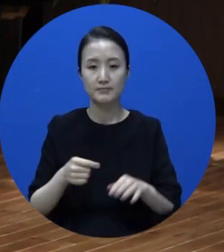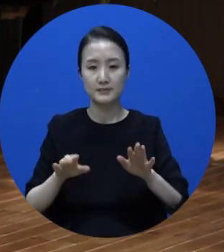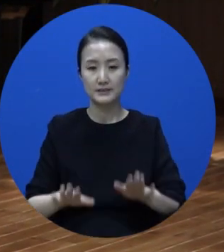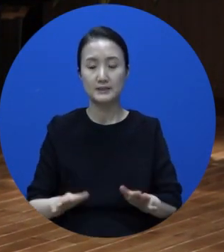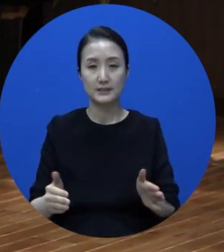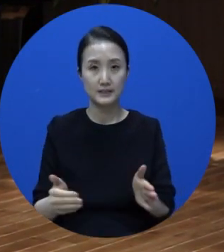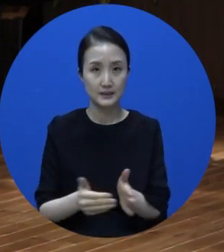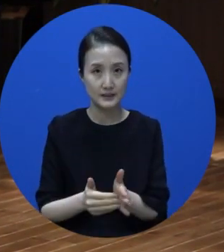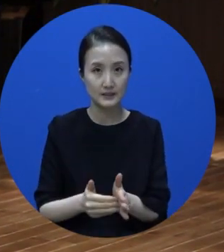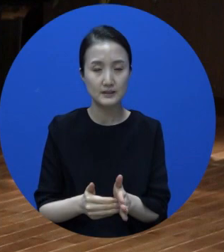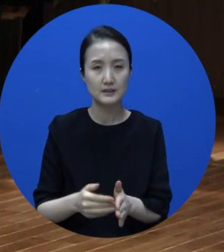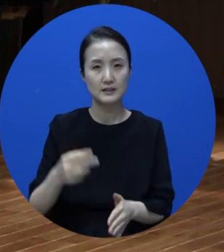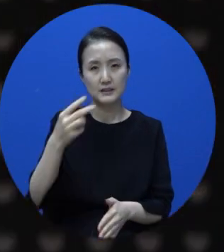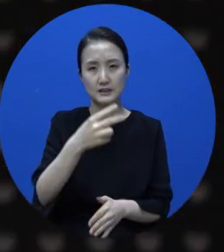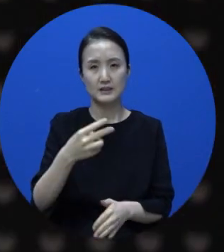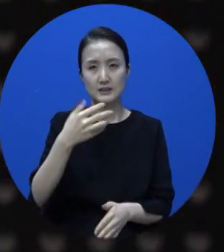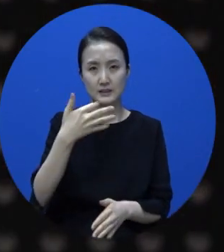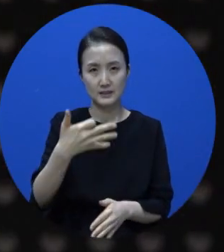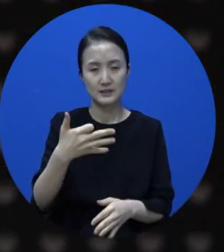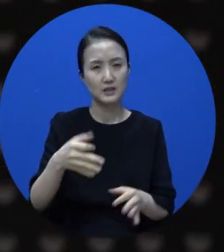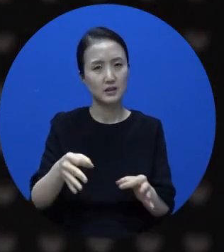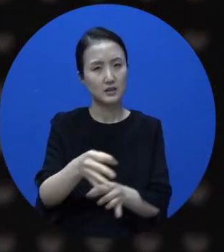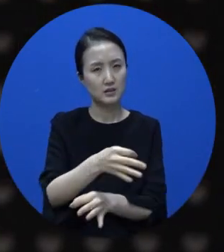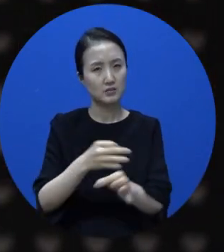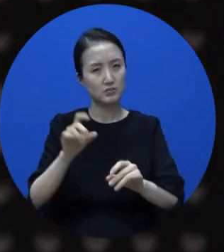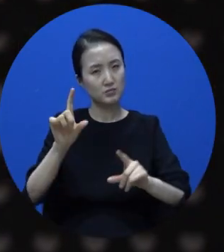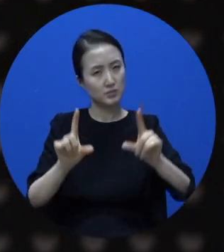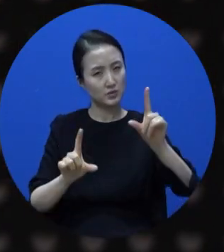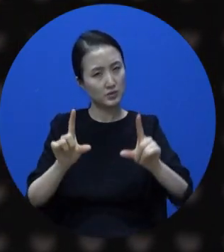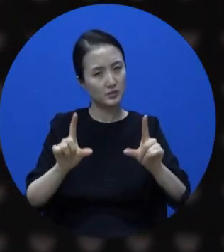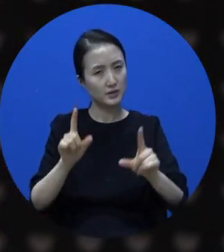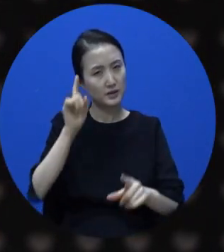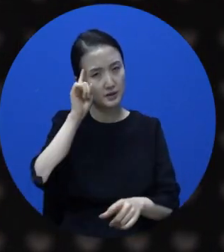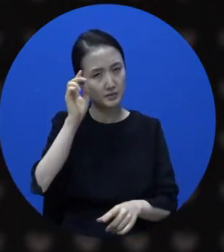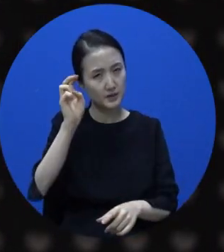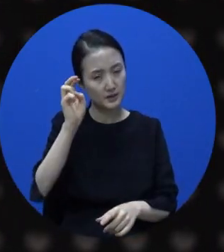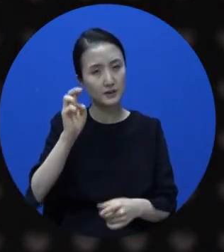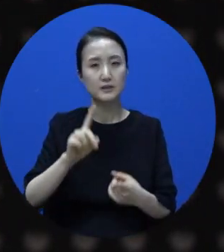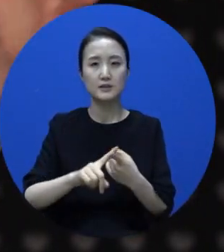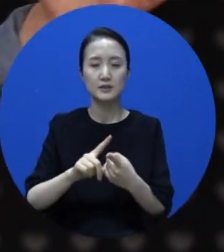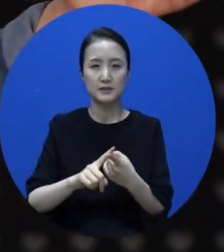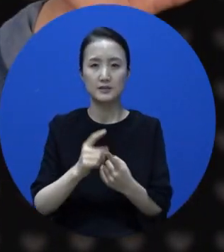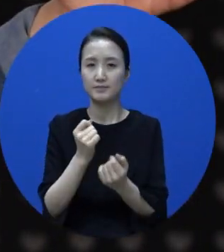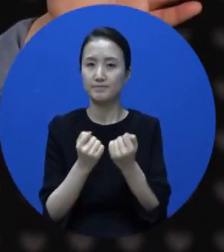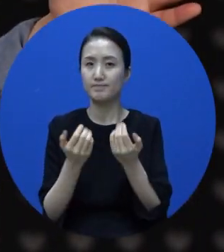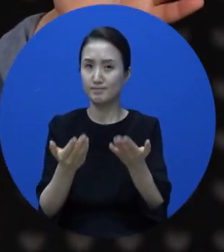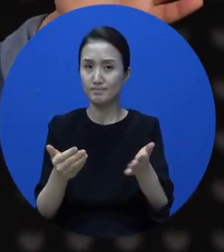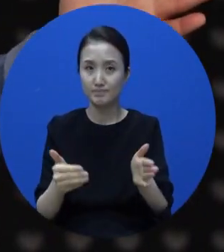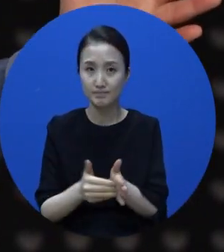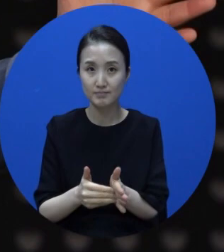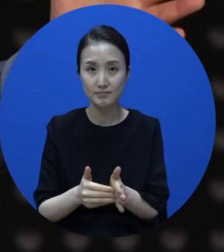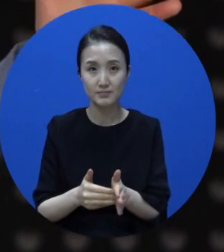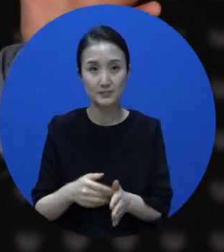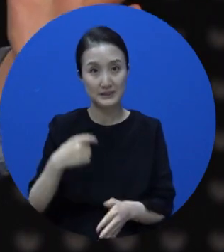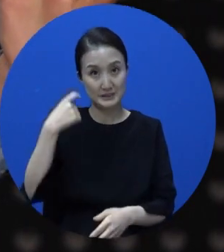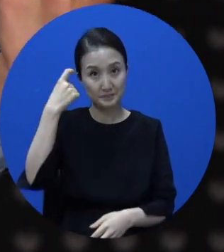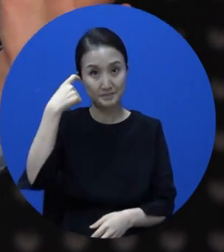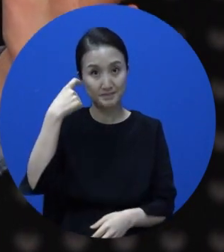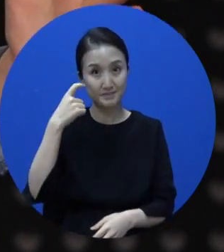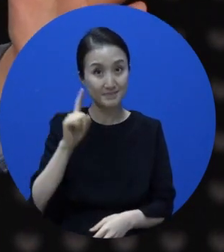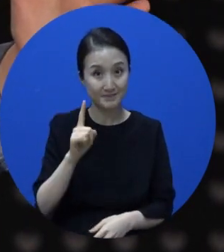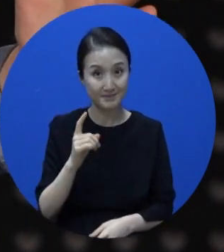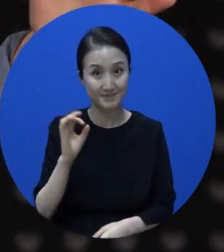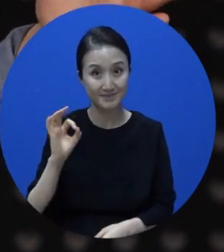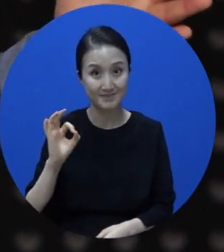마무리를 짓겠습니다 지금까지 말씀드렸던 2019년 경제 점막 어떻게 2019년